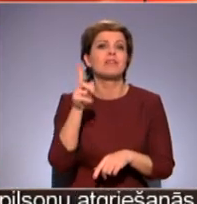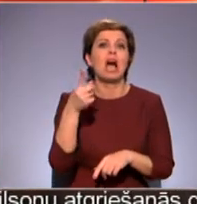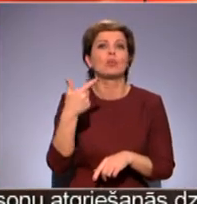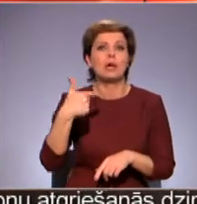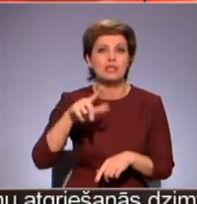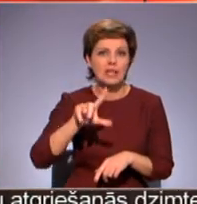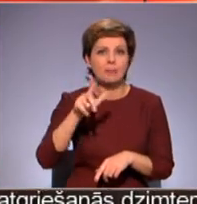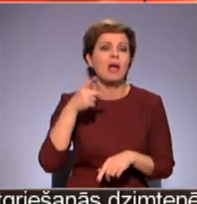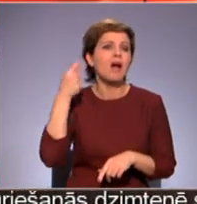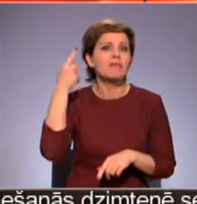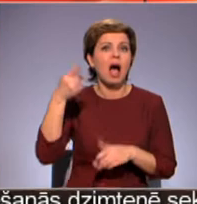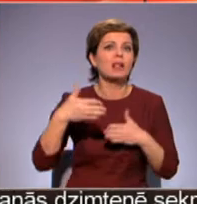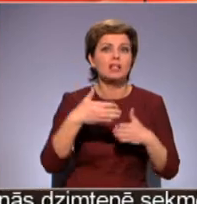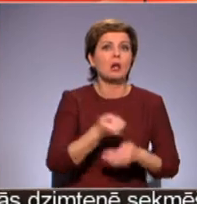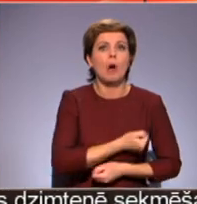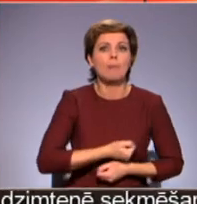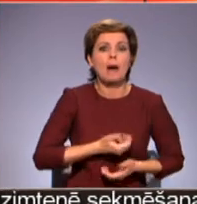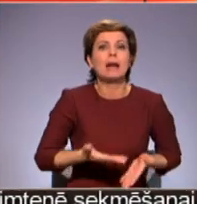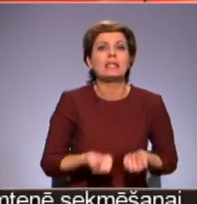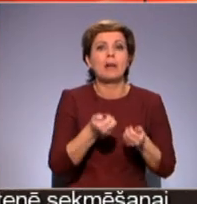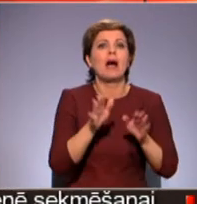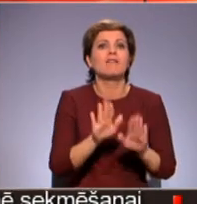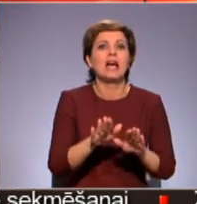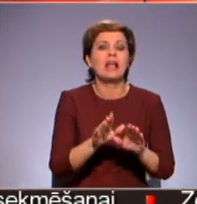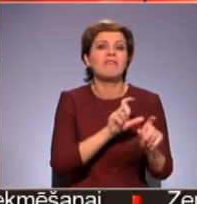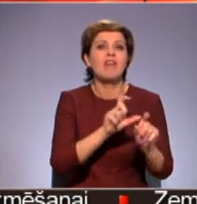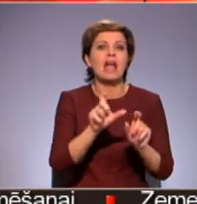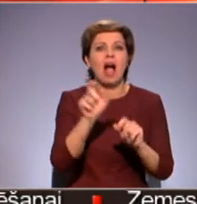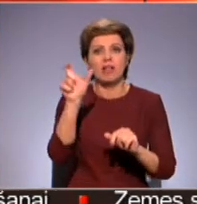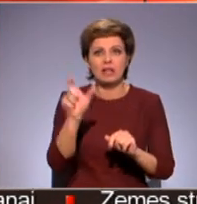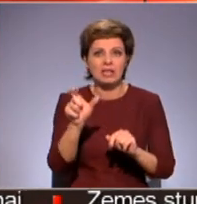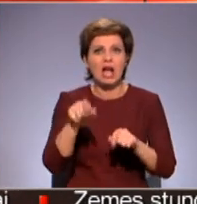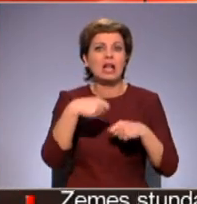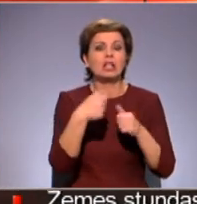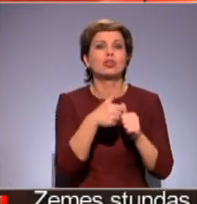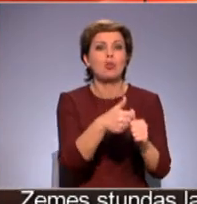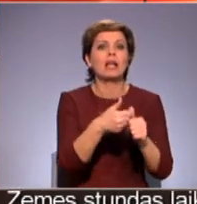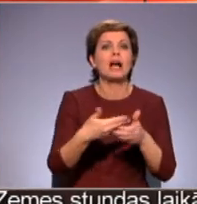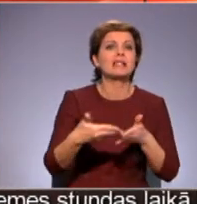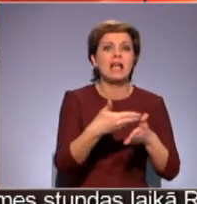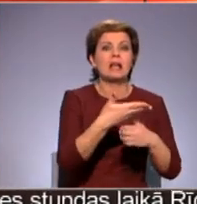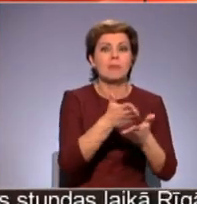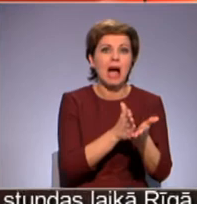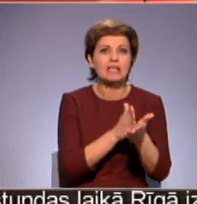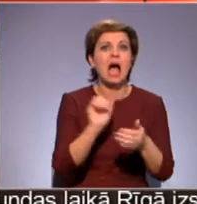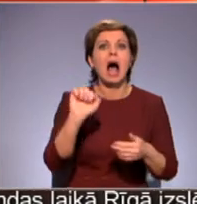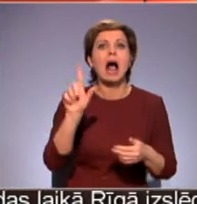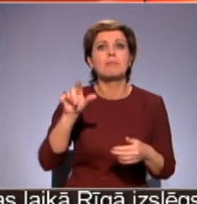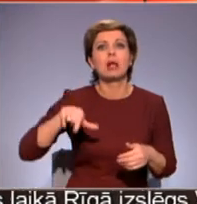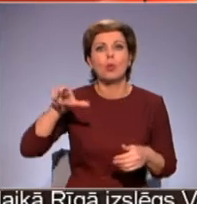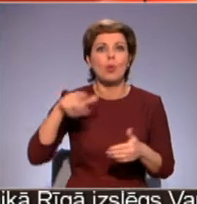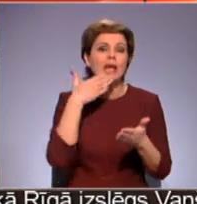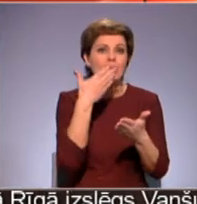no bada izglābusi vietējās veikalnietes līdzdotā ceļa maize. Pēc Alberta kunga ierosinājuma Ziemupes centrā uzstādīts